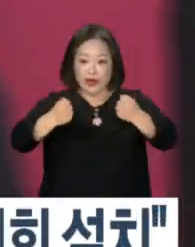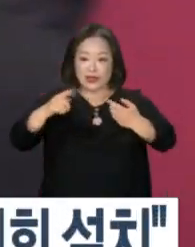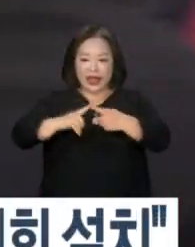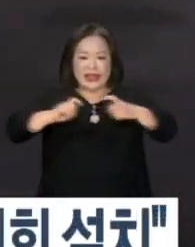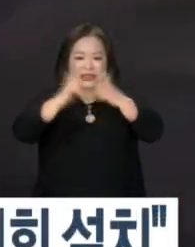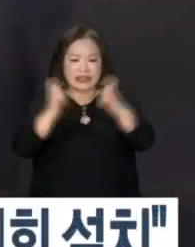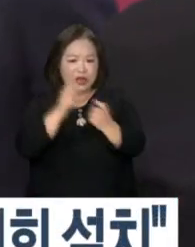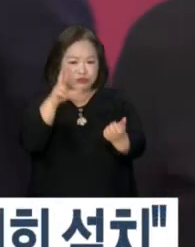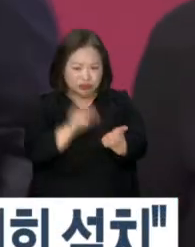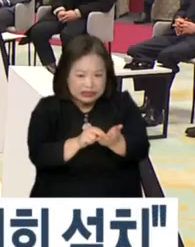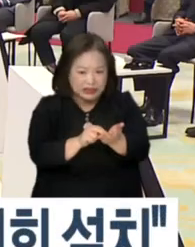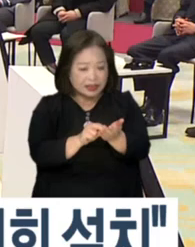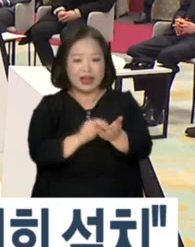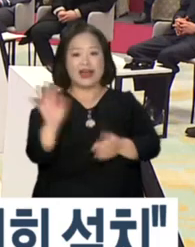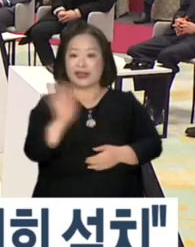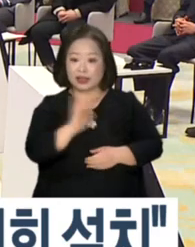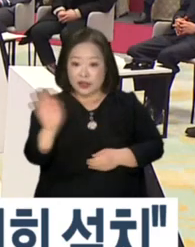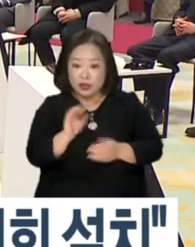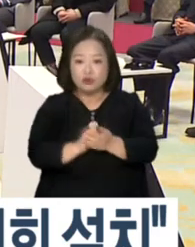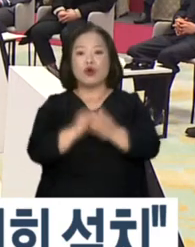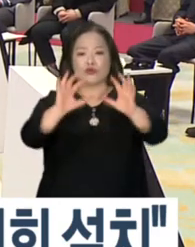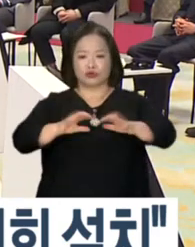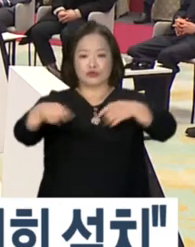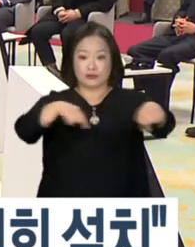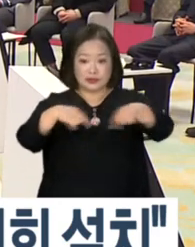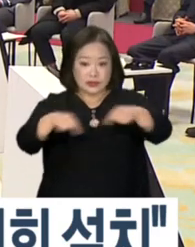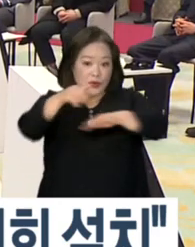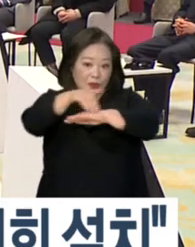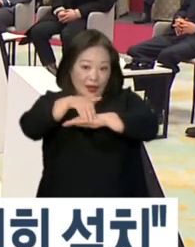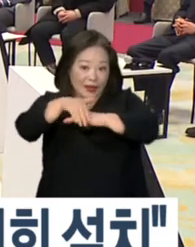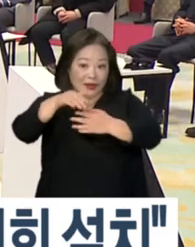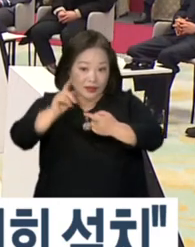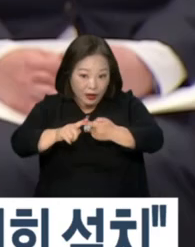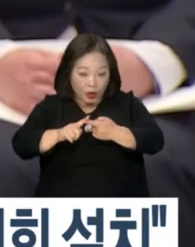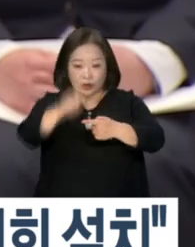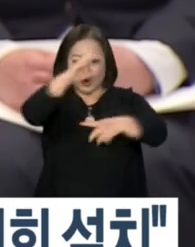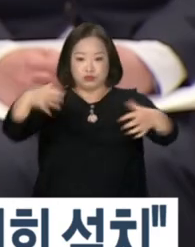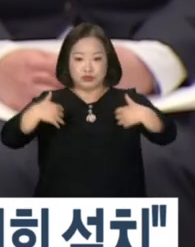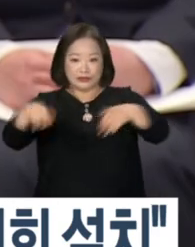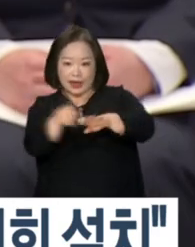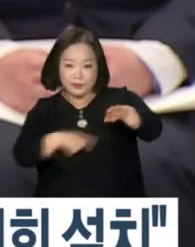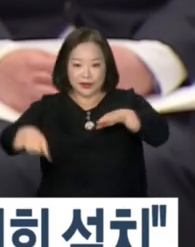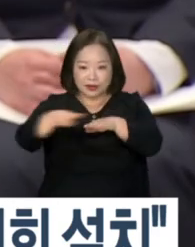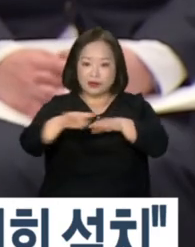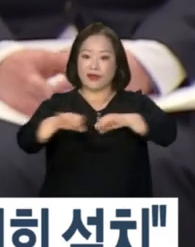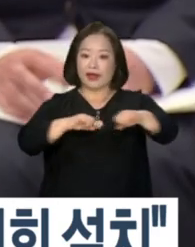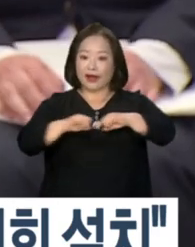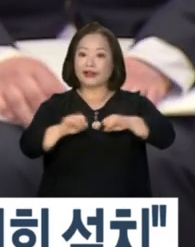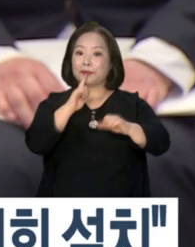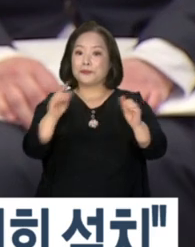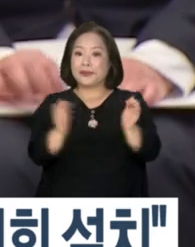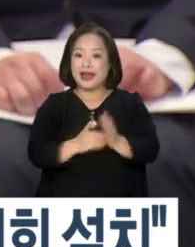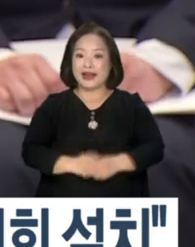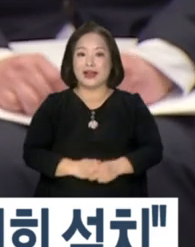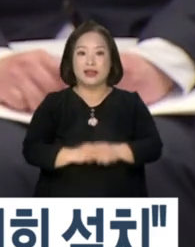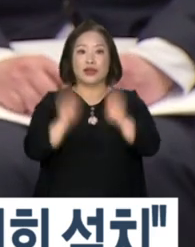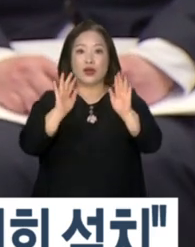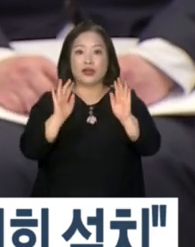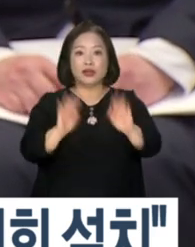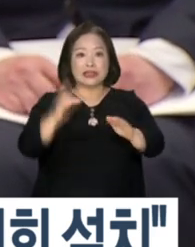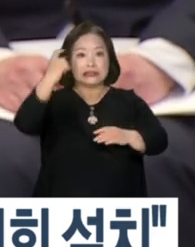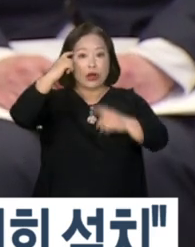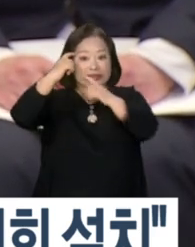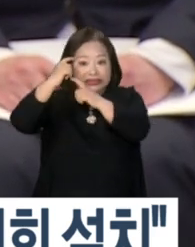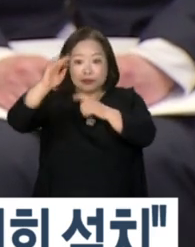문제로 두지 않고 주요 국정 어젠다로 삼아 국가가 적극 해결하겠다는 의지를 표명했습니다 윤 대통령은